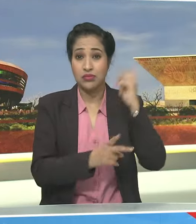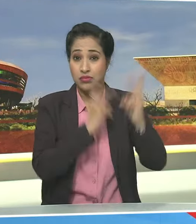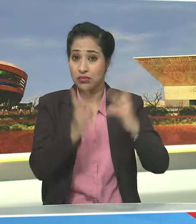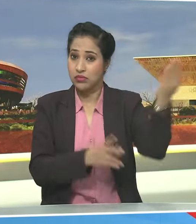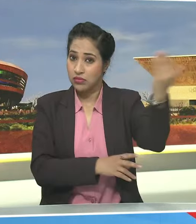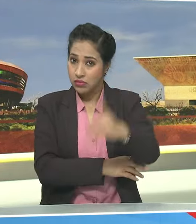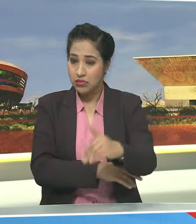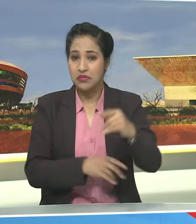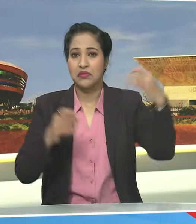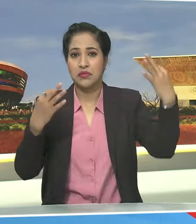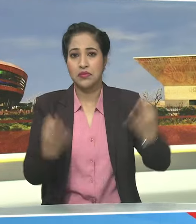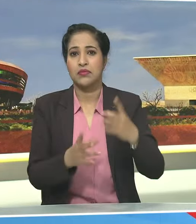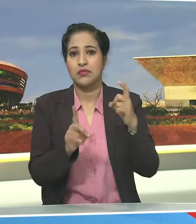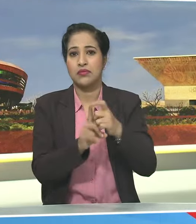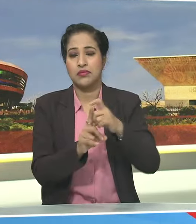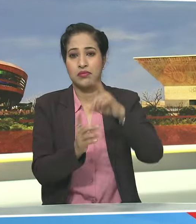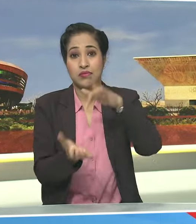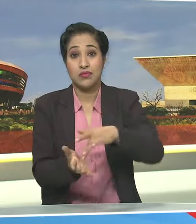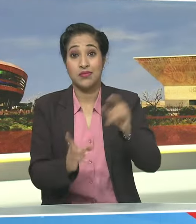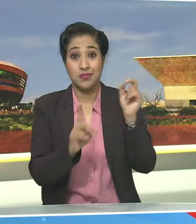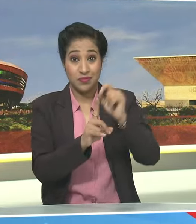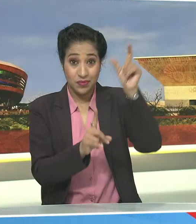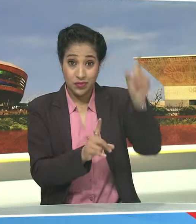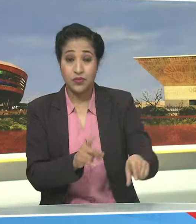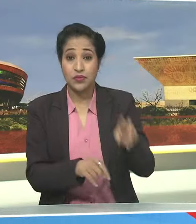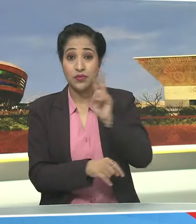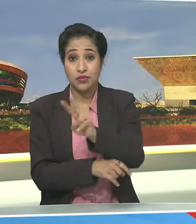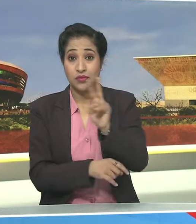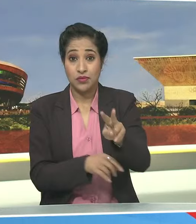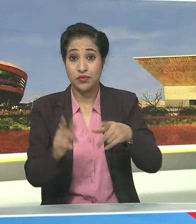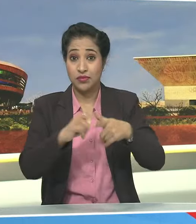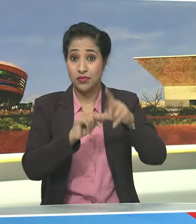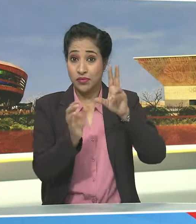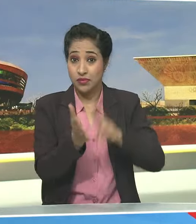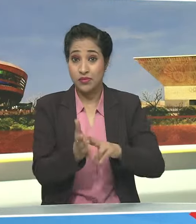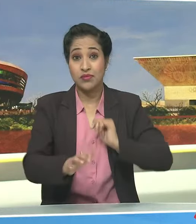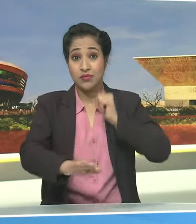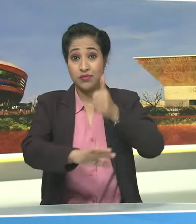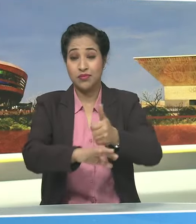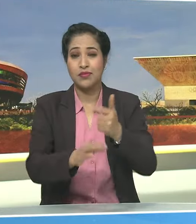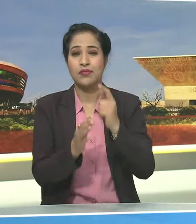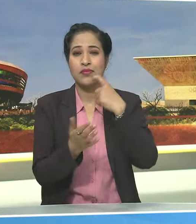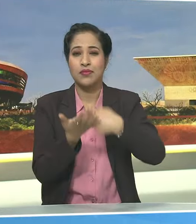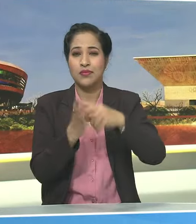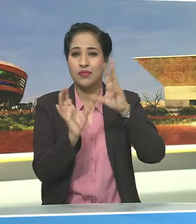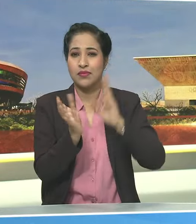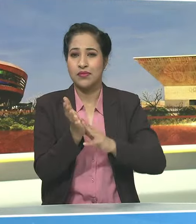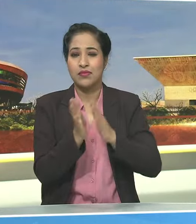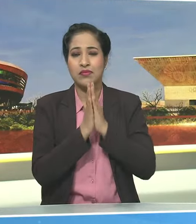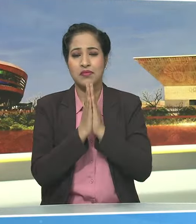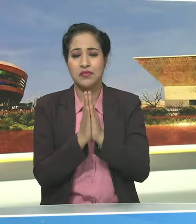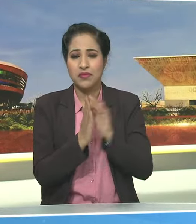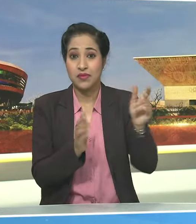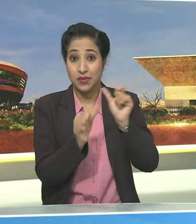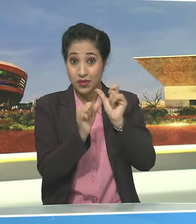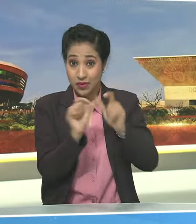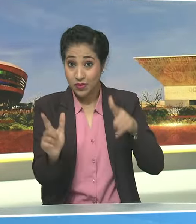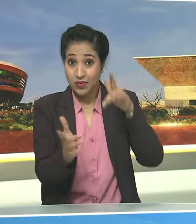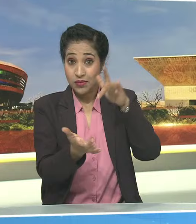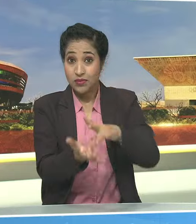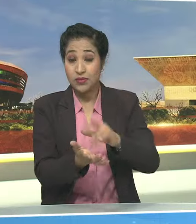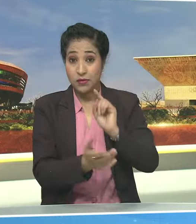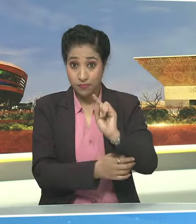दिल्ली पहुंचेंगे प्रसाद 22 जनवरी को हुए प्राण प्रतिष्ठा समारोह के बाद अयोध्या का दौरा करने